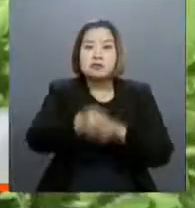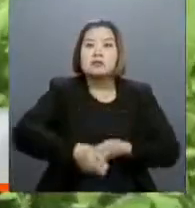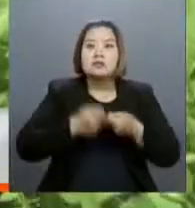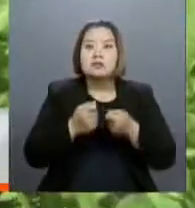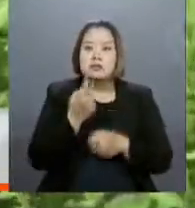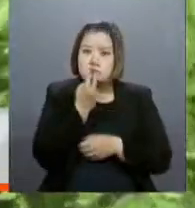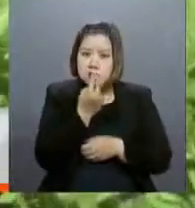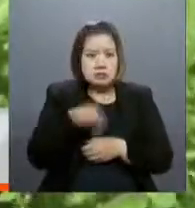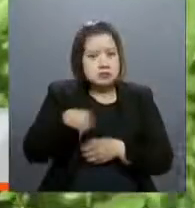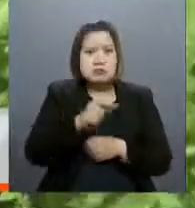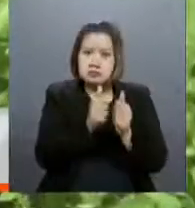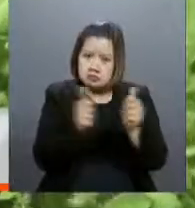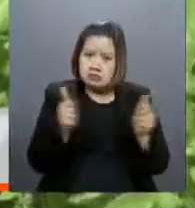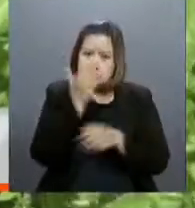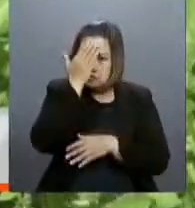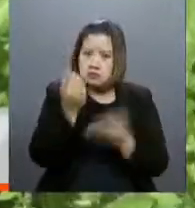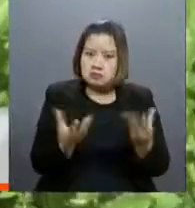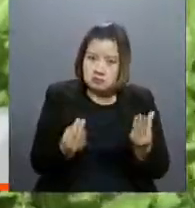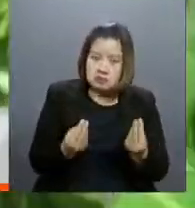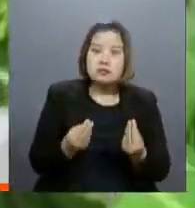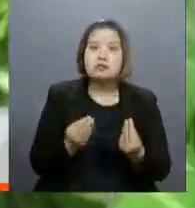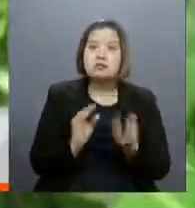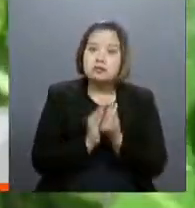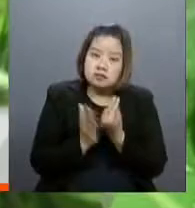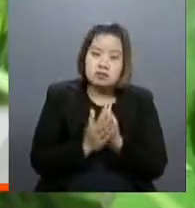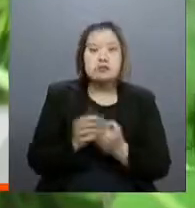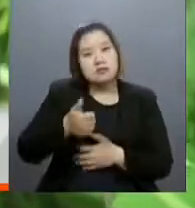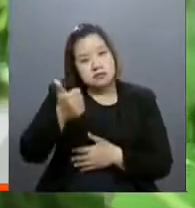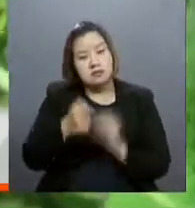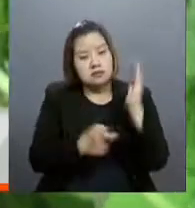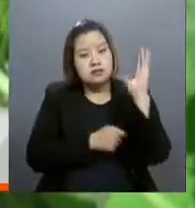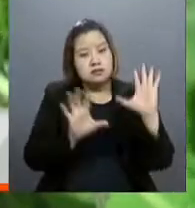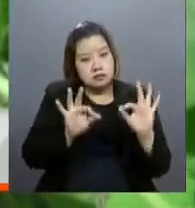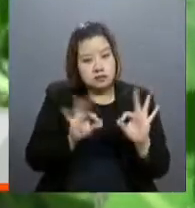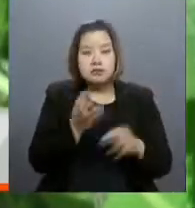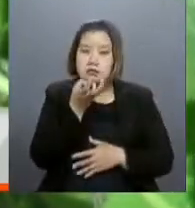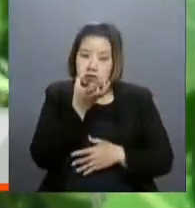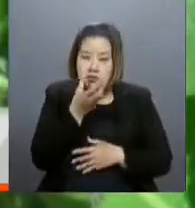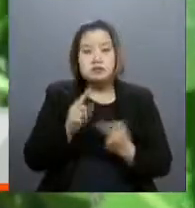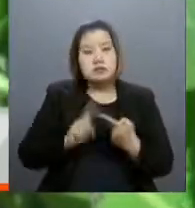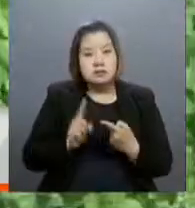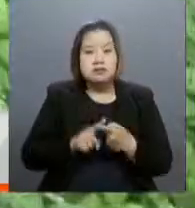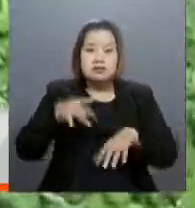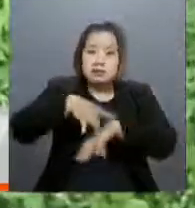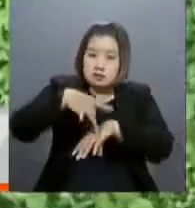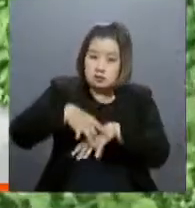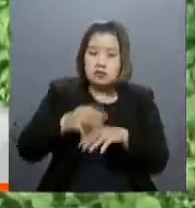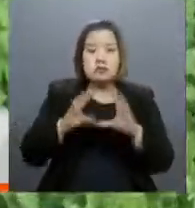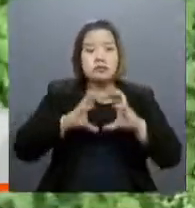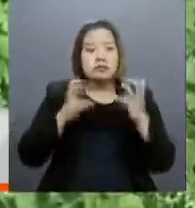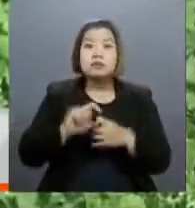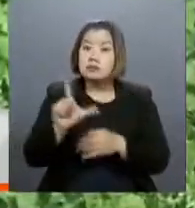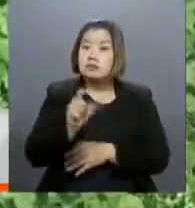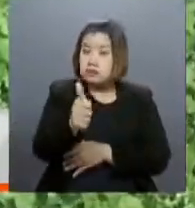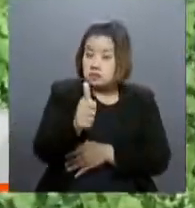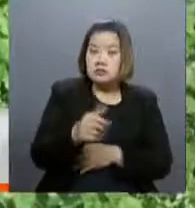โดยบนที่ดินสามารถปลูกพืชหลากหลายชนิดทั้งยางพาราข้าวสับปะรดแตงโมและฟักทองส่วนทะเล